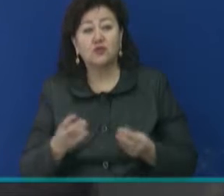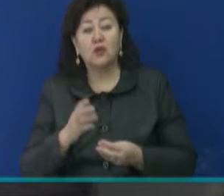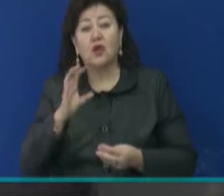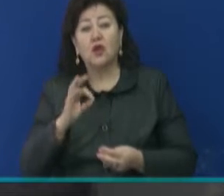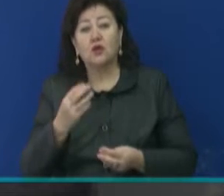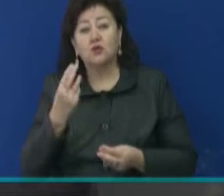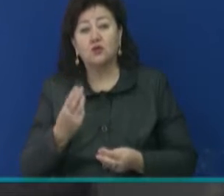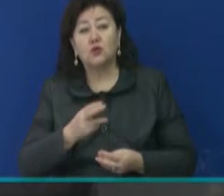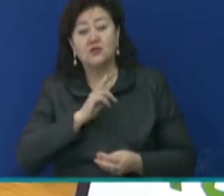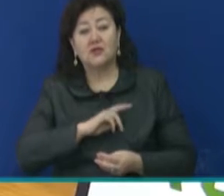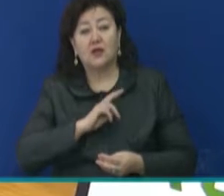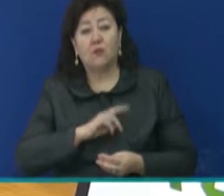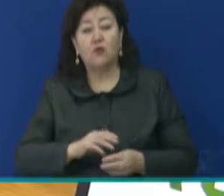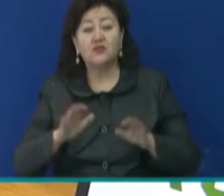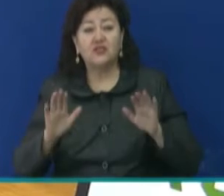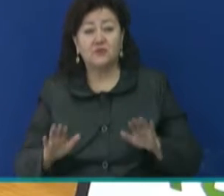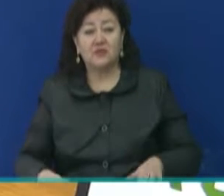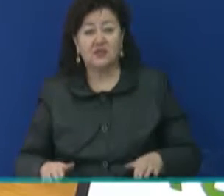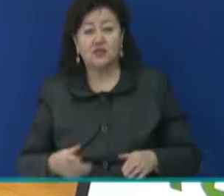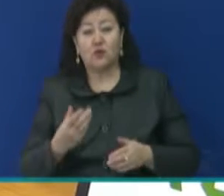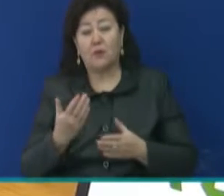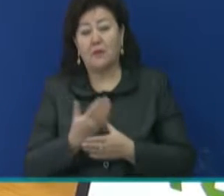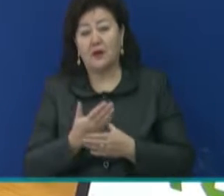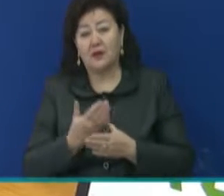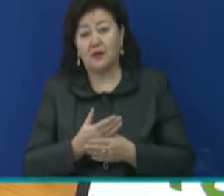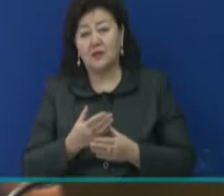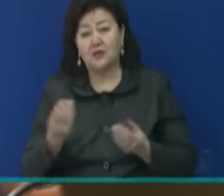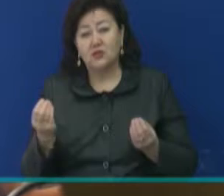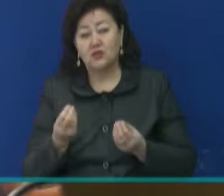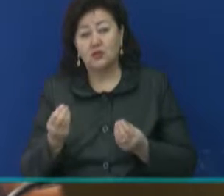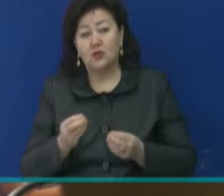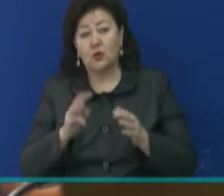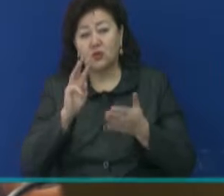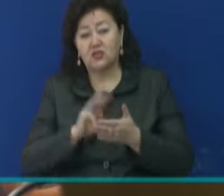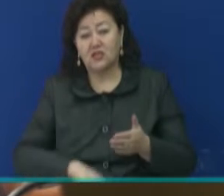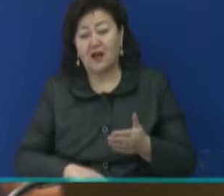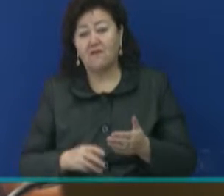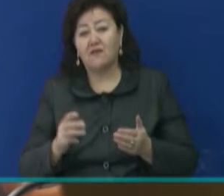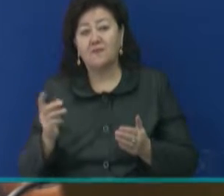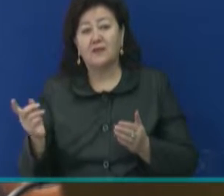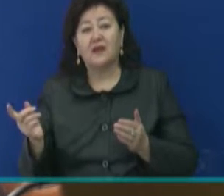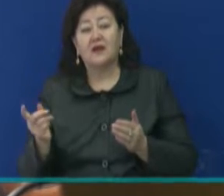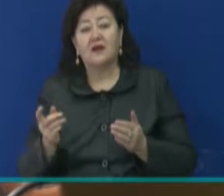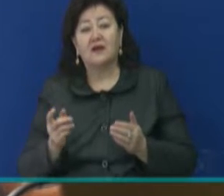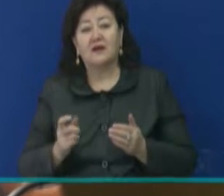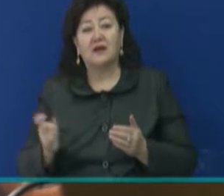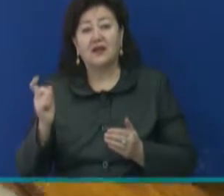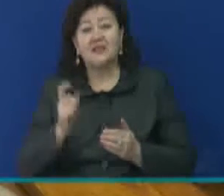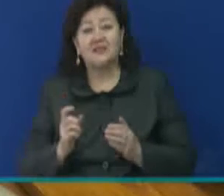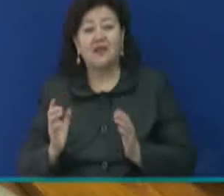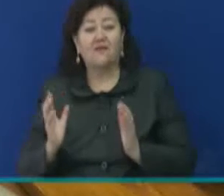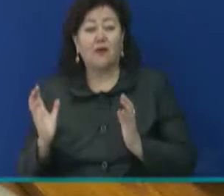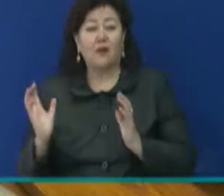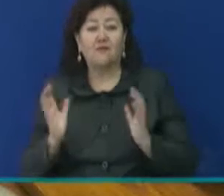субсидирование их заработной платы а также применить штрафные санкции перевозчикам за несоблюдение условий